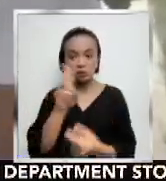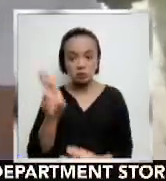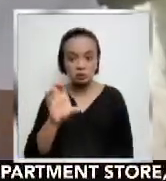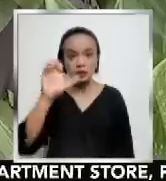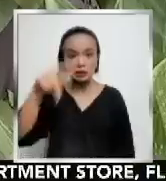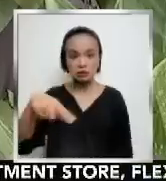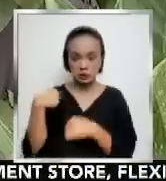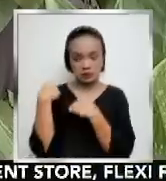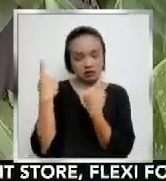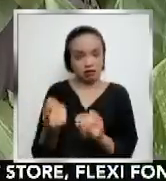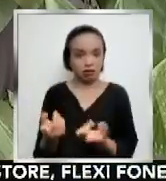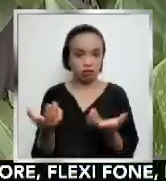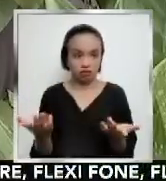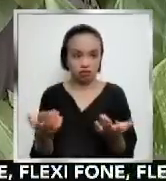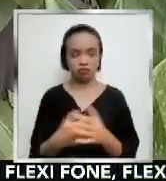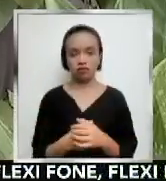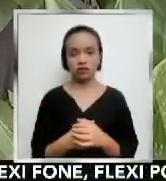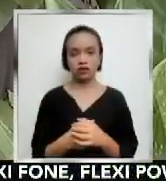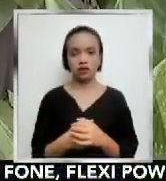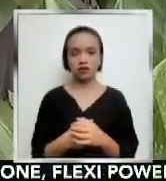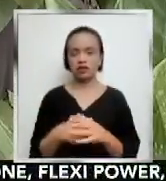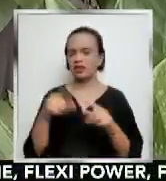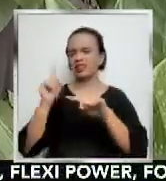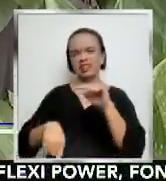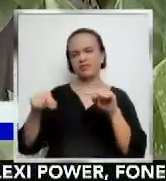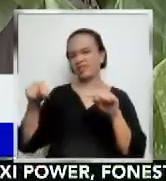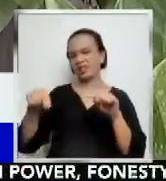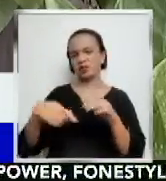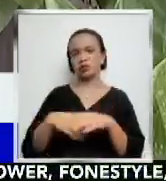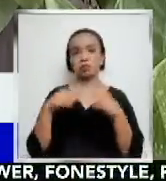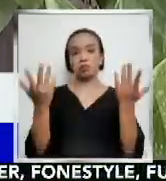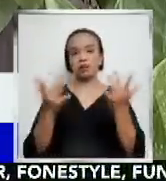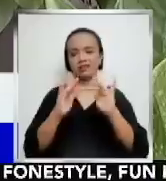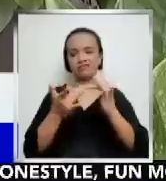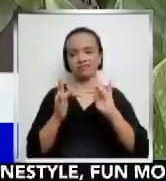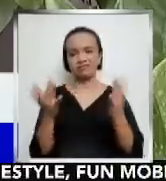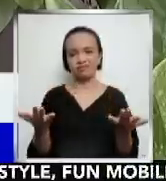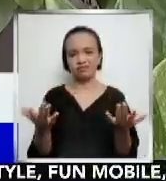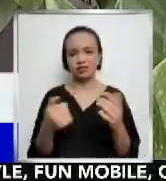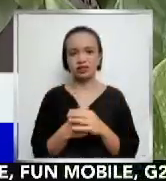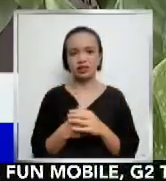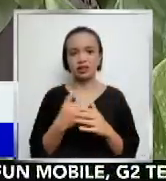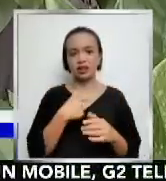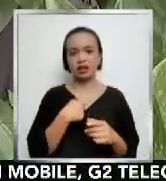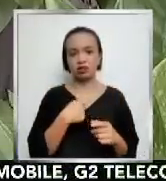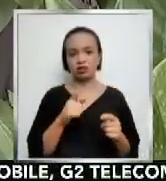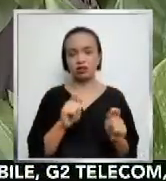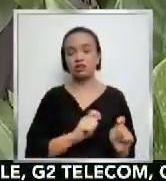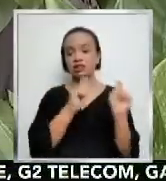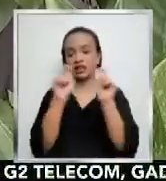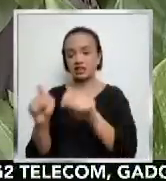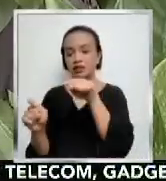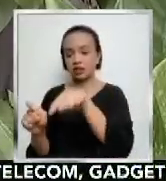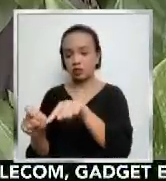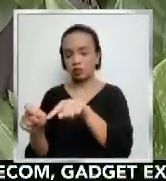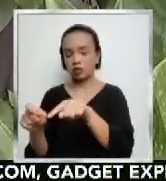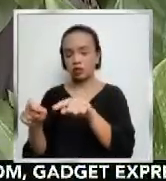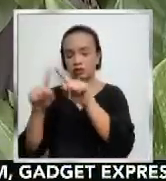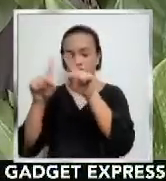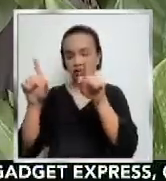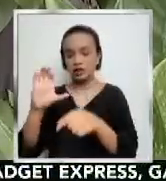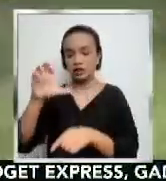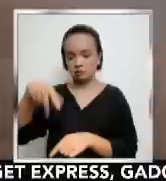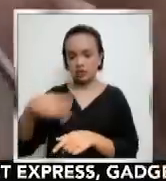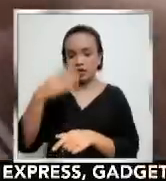noon. Mm-hmm. Hindi pwede dito eh. Tsaka walang internet to. Tatransfer ko na lang dito sa isa dahil ito mayroong ano eh.